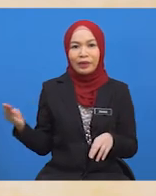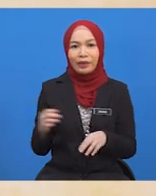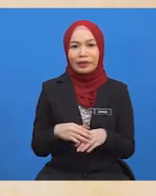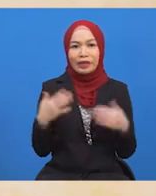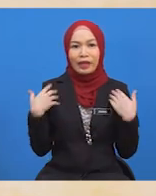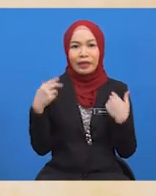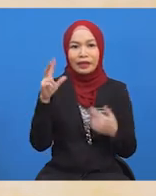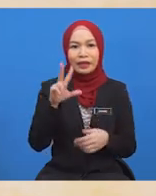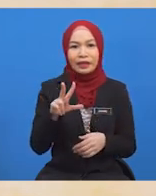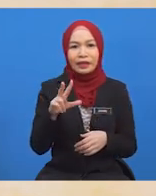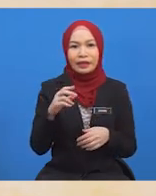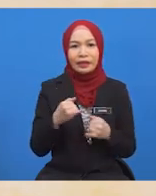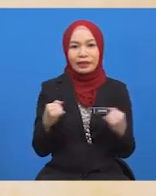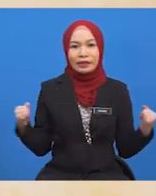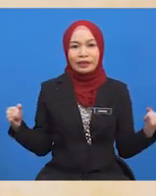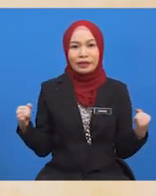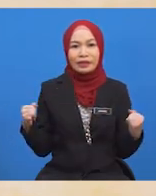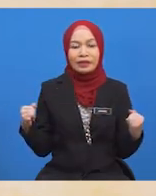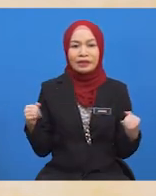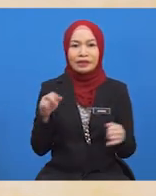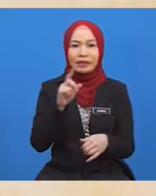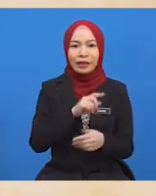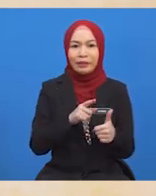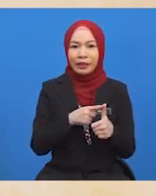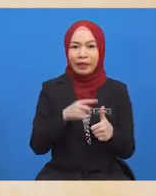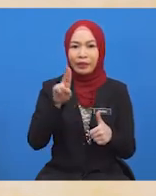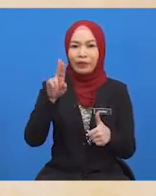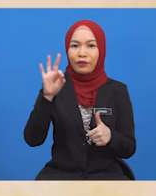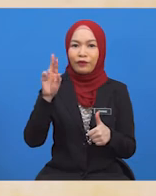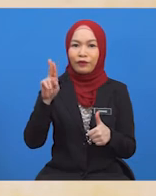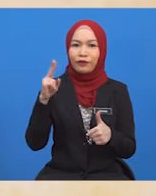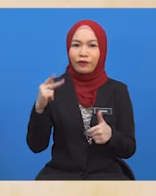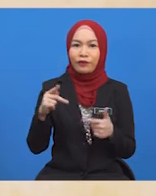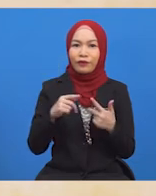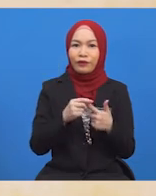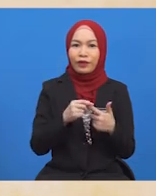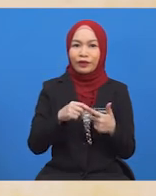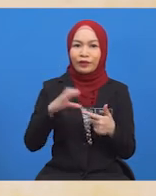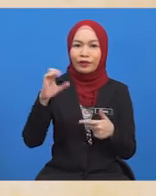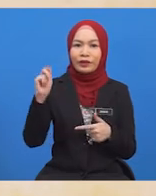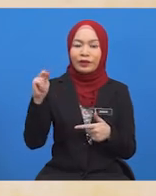mengufuk, kedua, sata mencancang dan ketiga, sata condong.